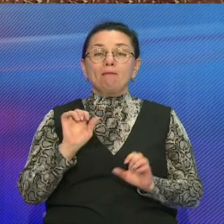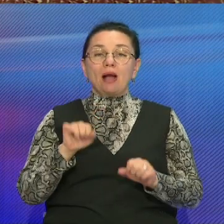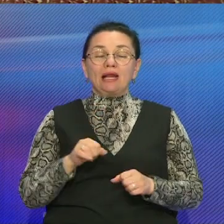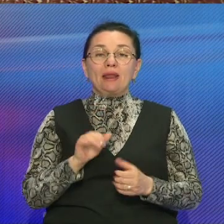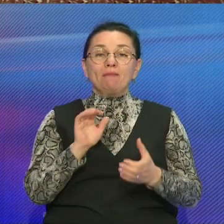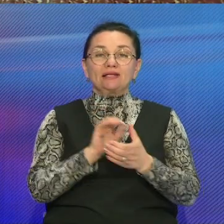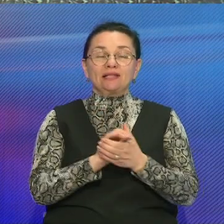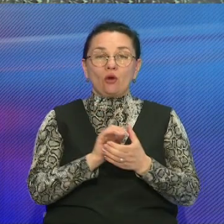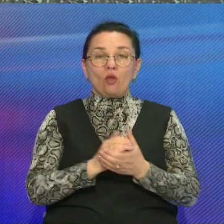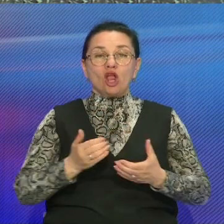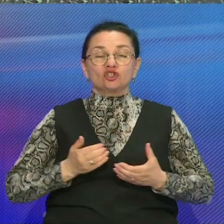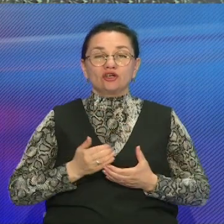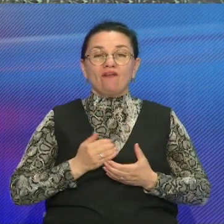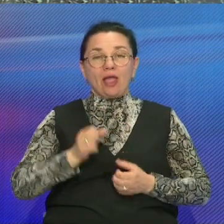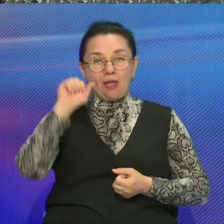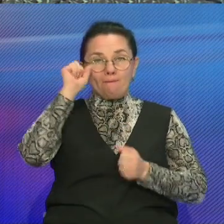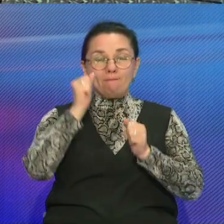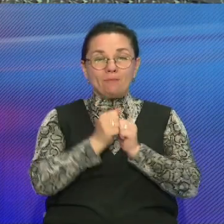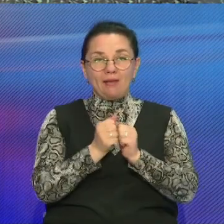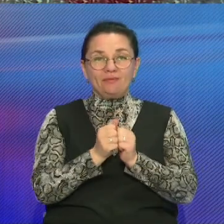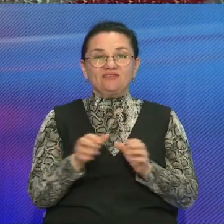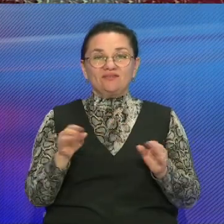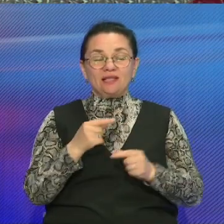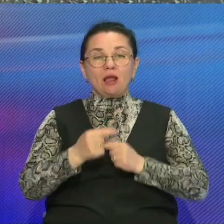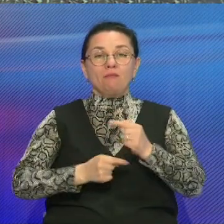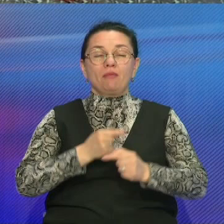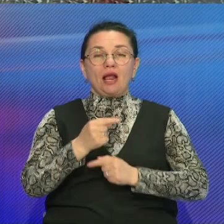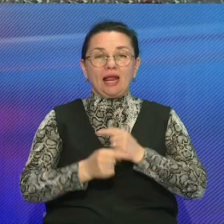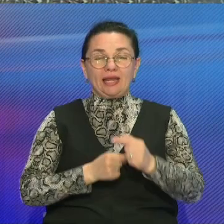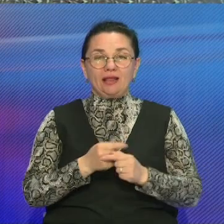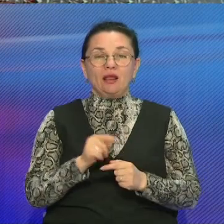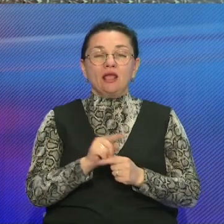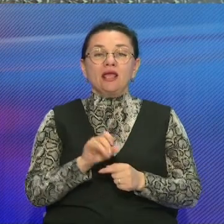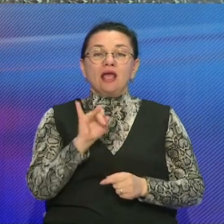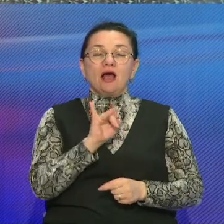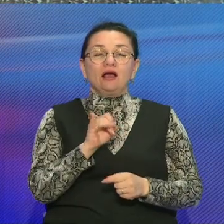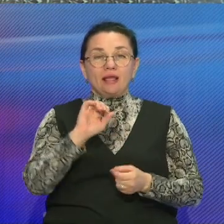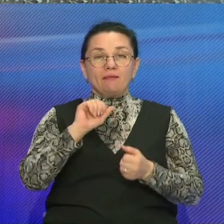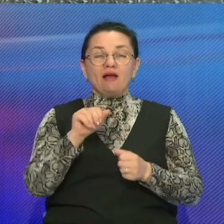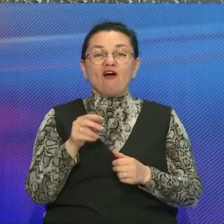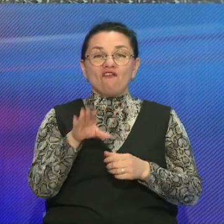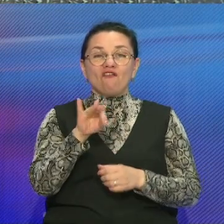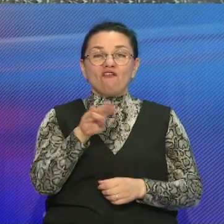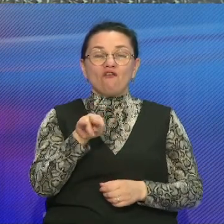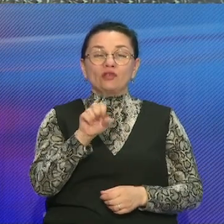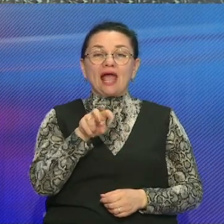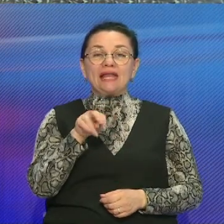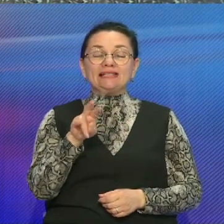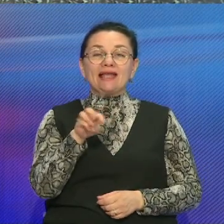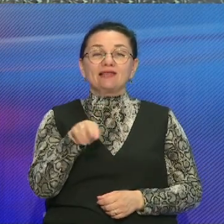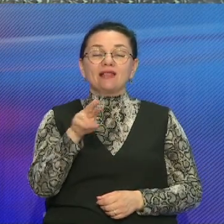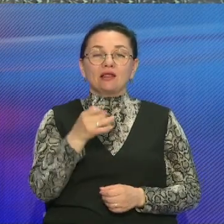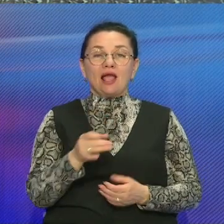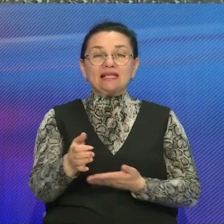«Живая память удячных поколений», инициированным доброчинным фондом имя Алексея Талая. Главная мета проекта – собрать